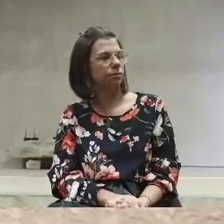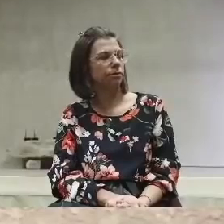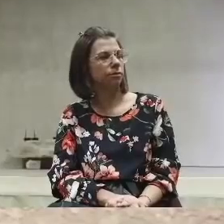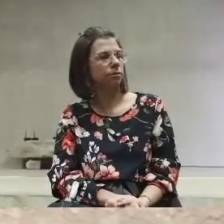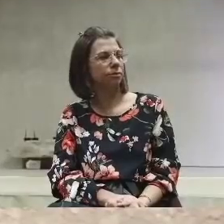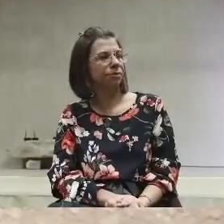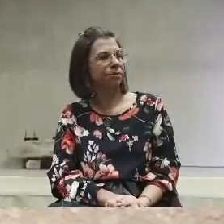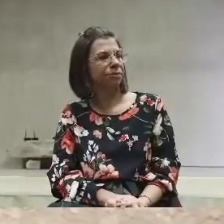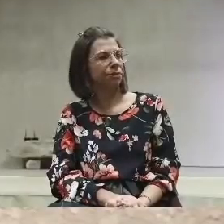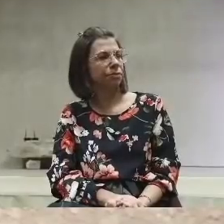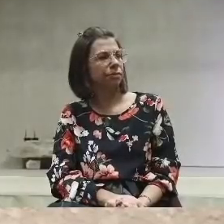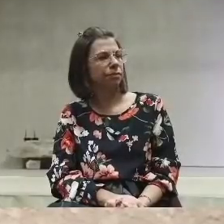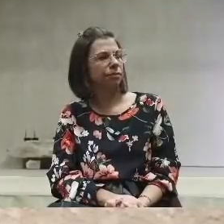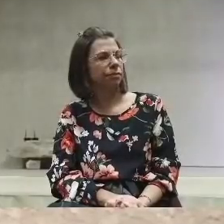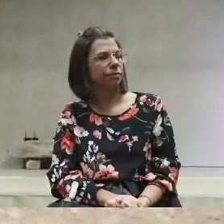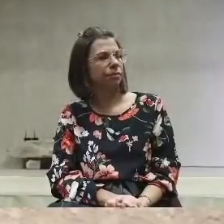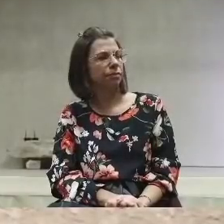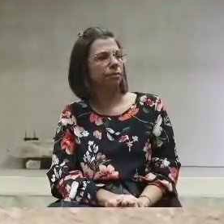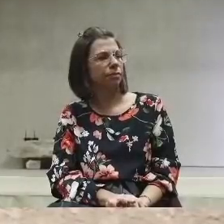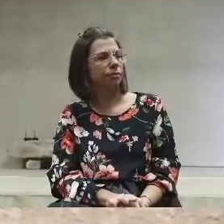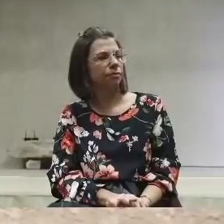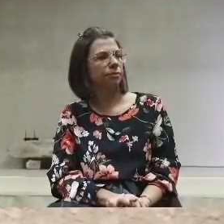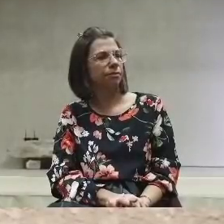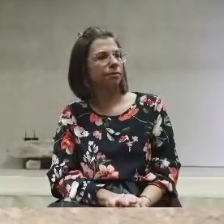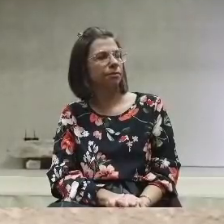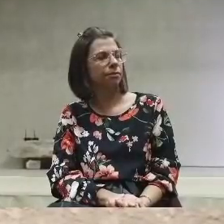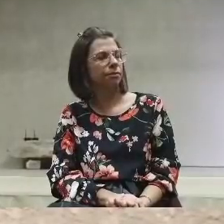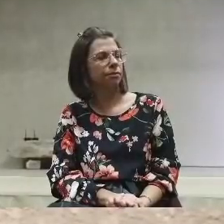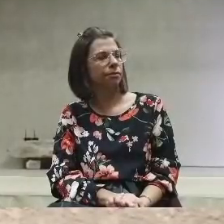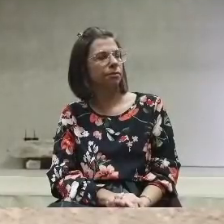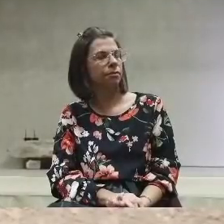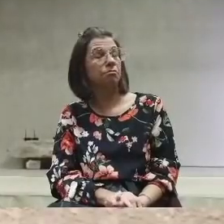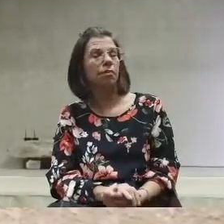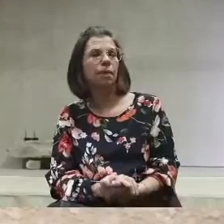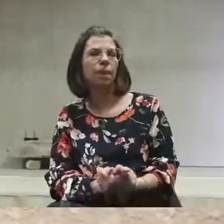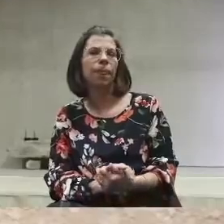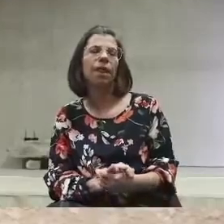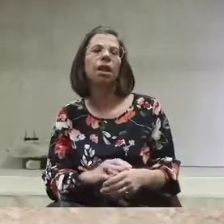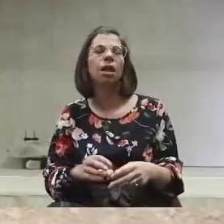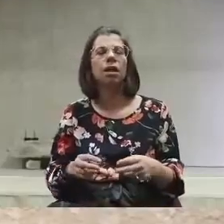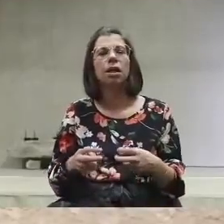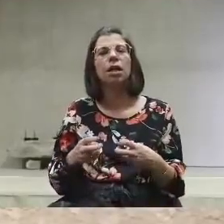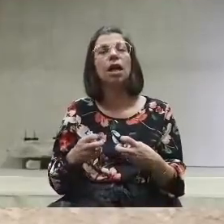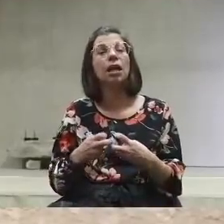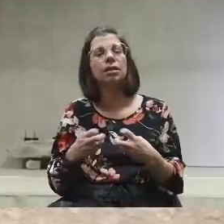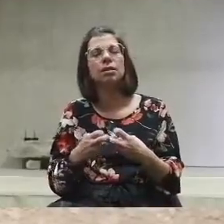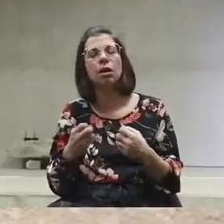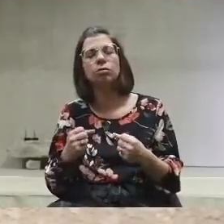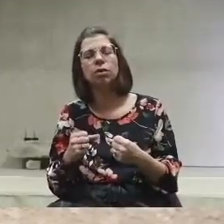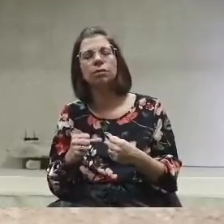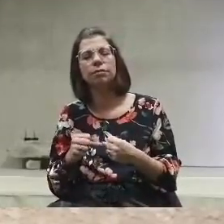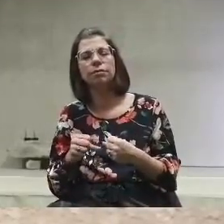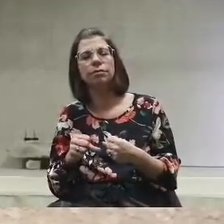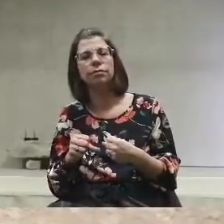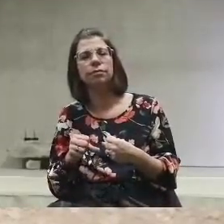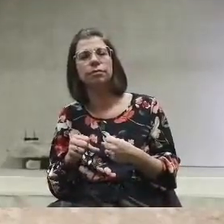sont réfugiés sous les ailes de la maman poule. La poule aurait pu s'en